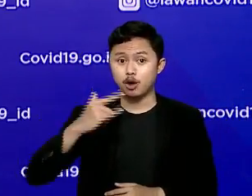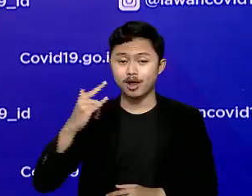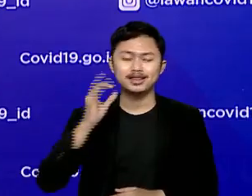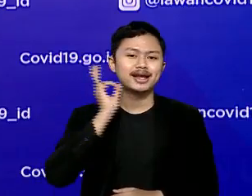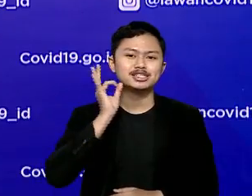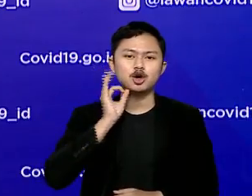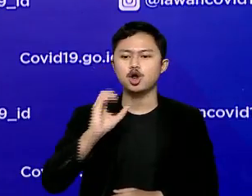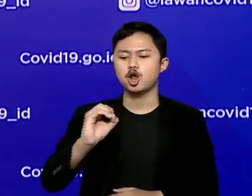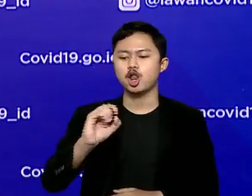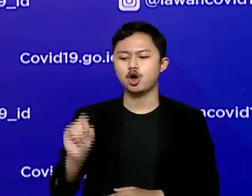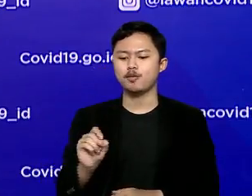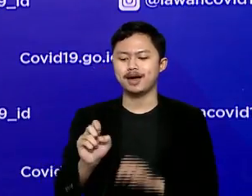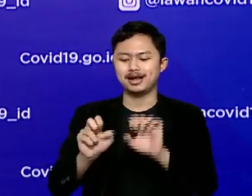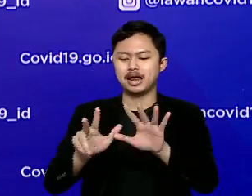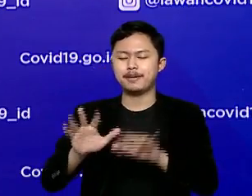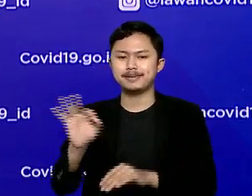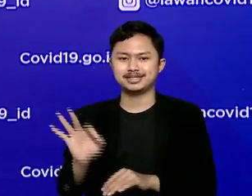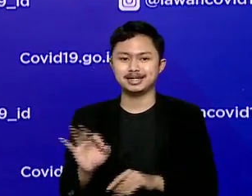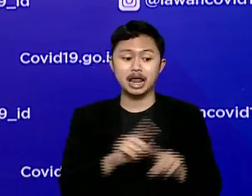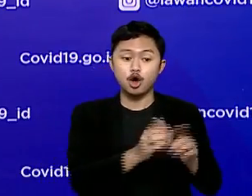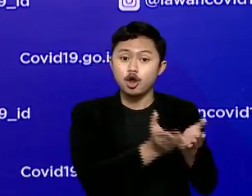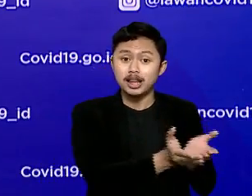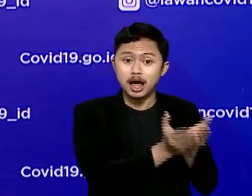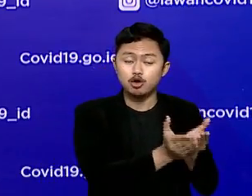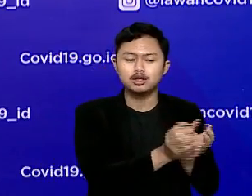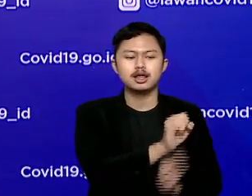0,48%, di pintu laut